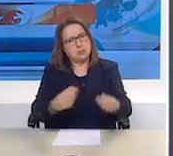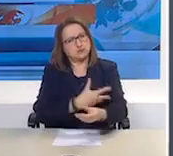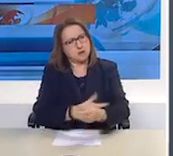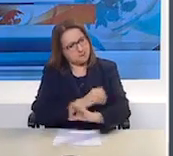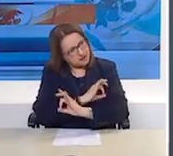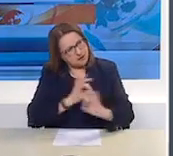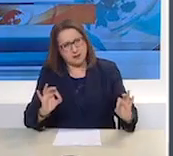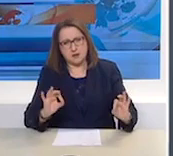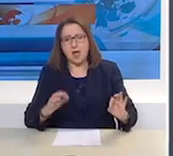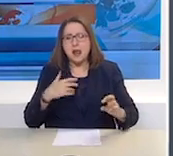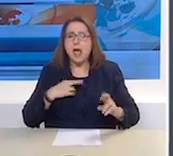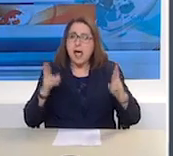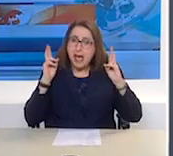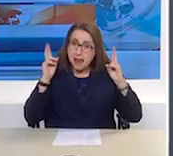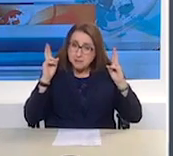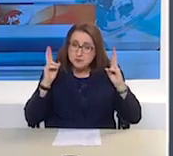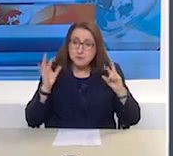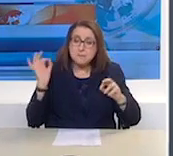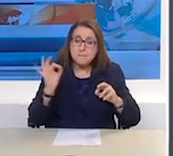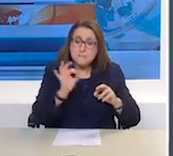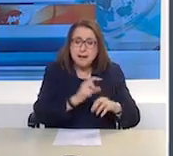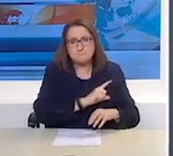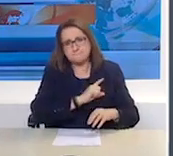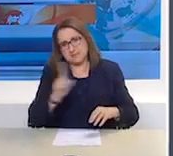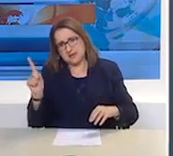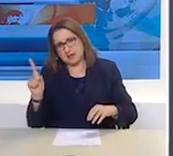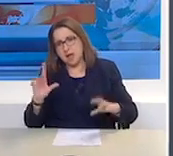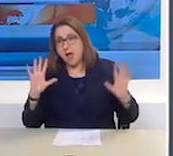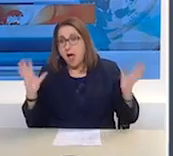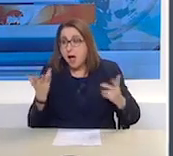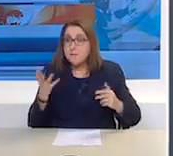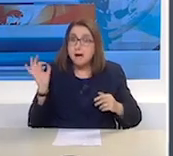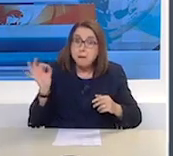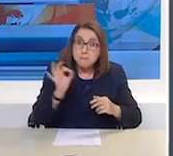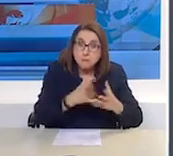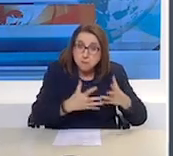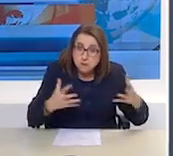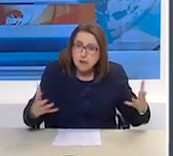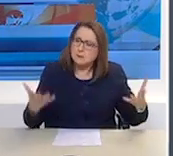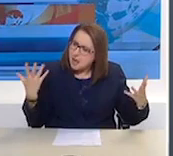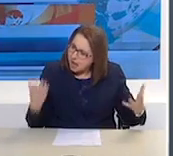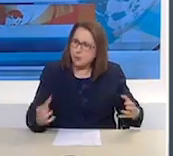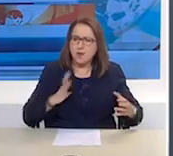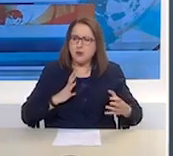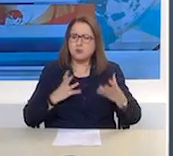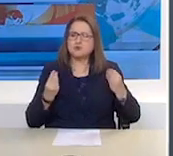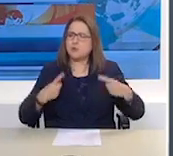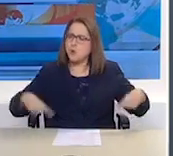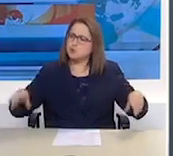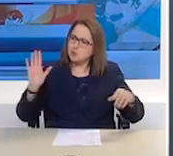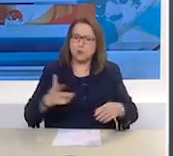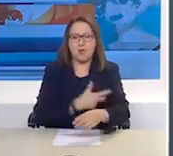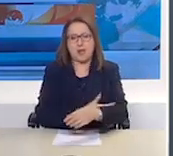που το απευχόμαστε αυτό εννοείται, θα υπάρχουν και περισσότεροι άνθρωποι που θα μπορούν να δώσουν πλάσμα για να χρησιμοποιηθεί για το σκοπό αυτό.